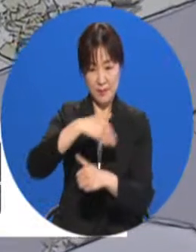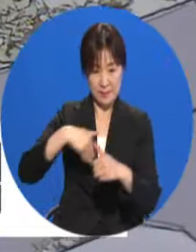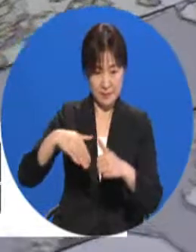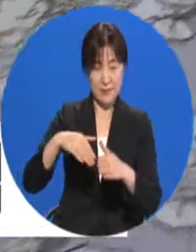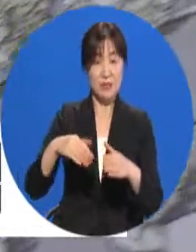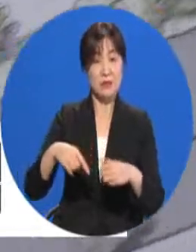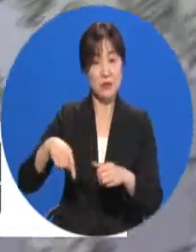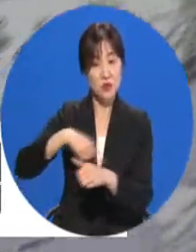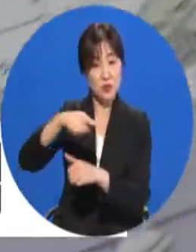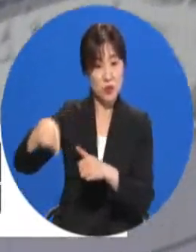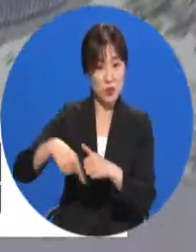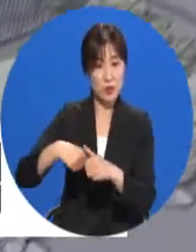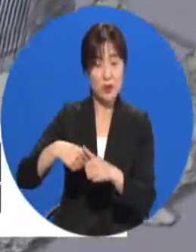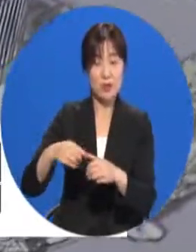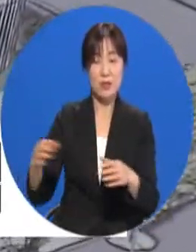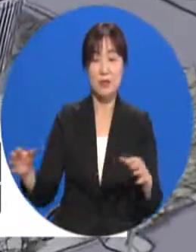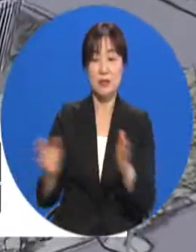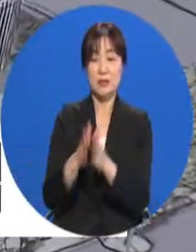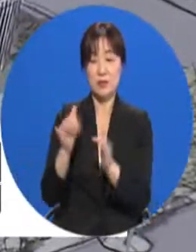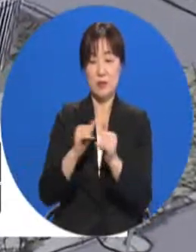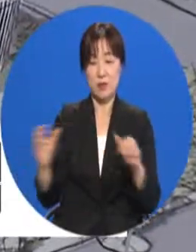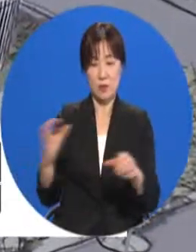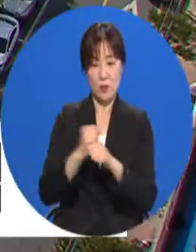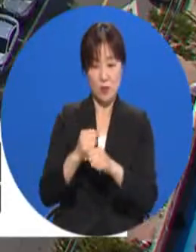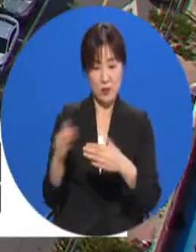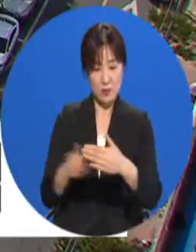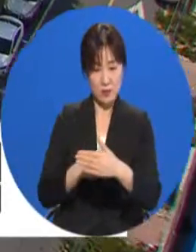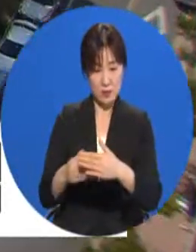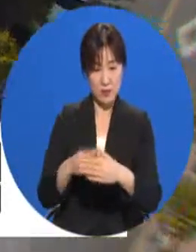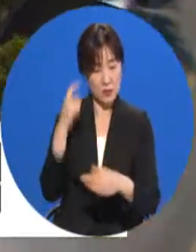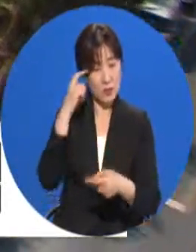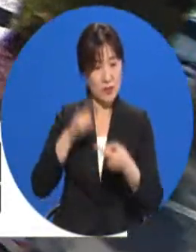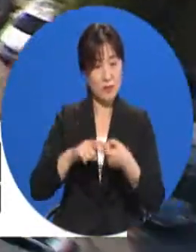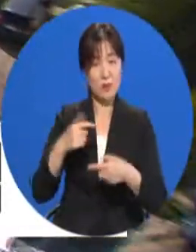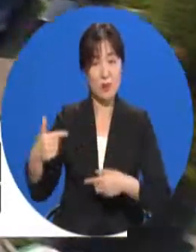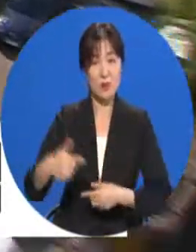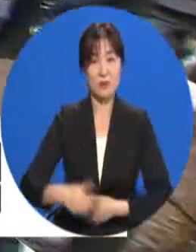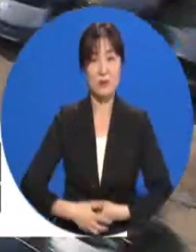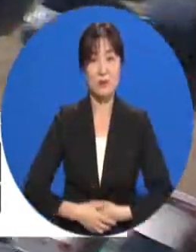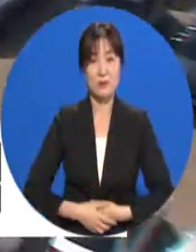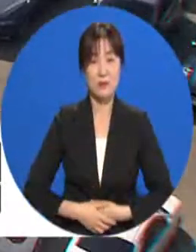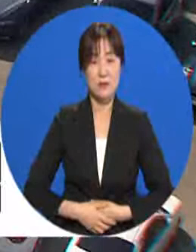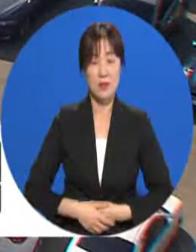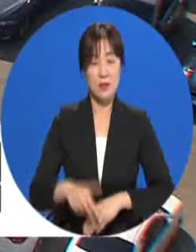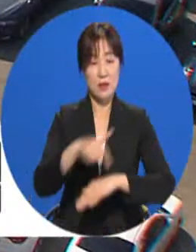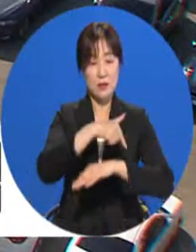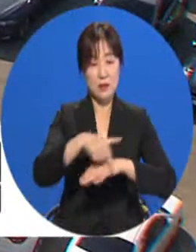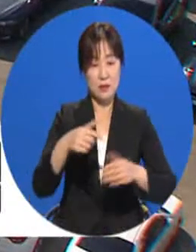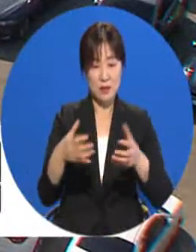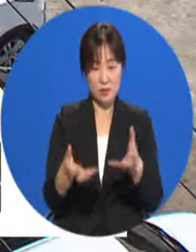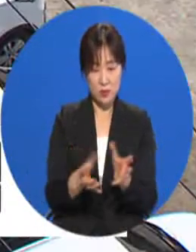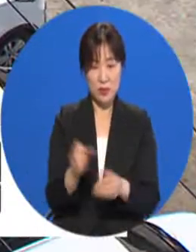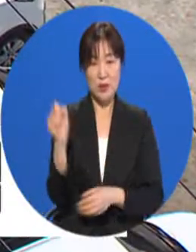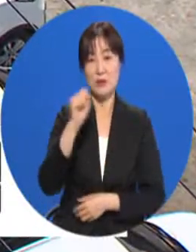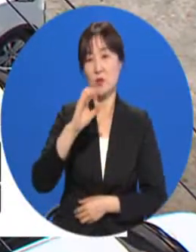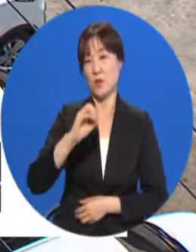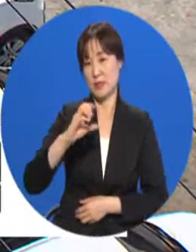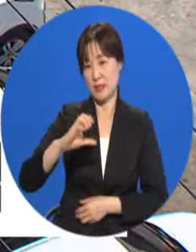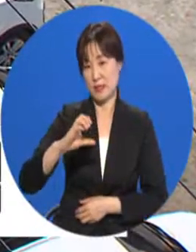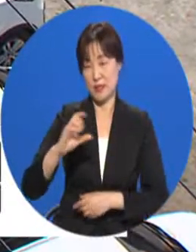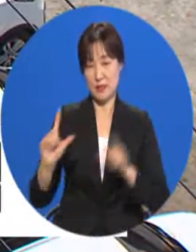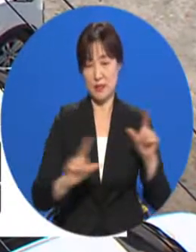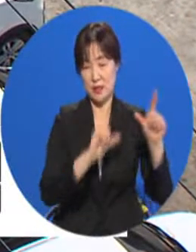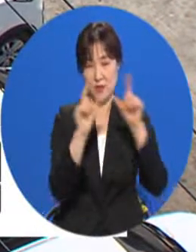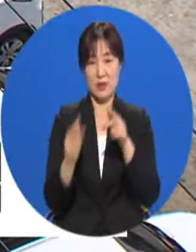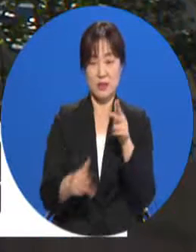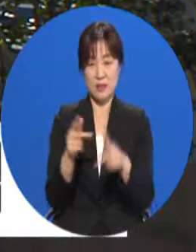신청사 주변에 조성하려는 시민복합시설도 관심이 쏠리고 있습니다. 기재부의 생활SOC 사업으로 신청된 가운데